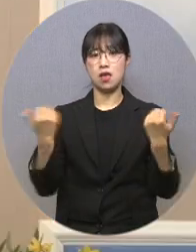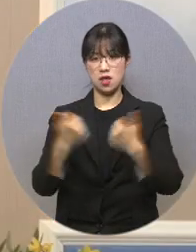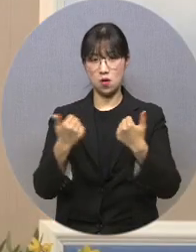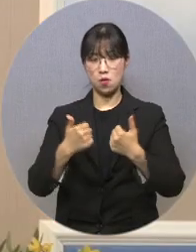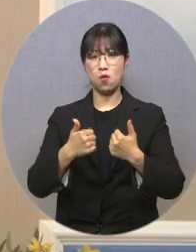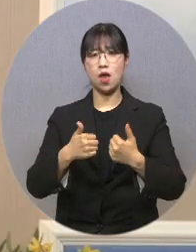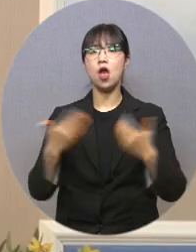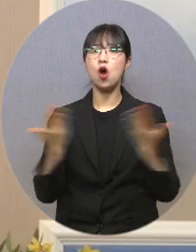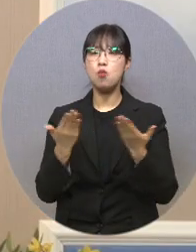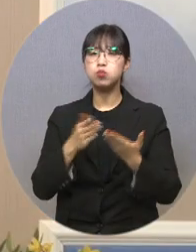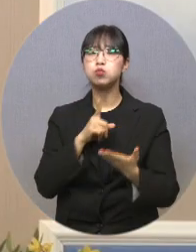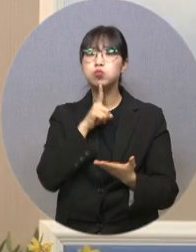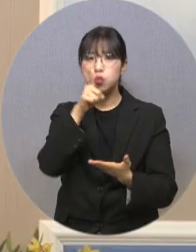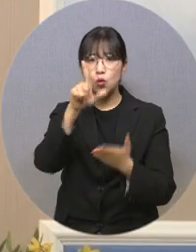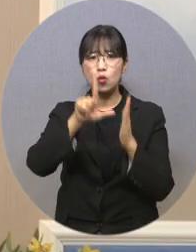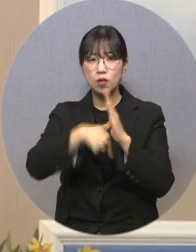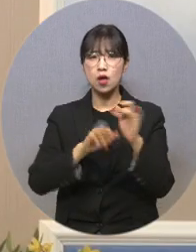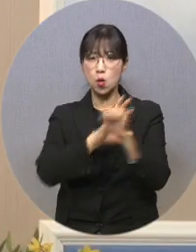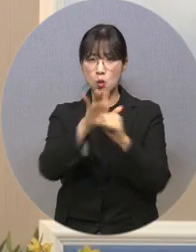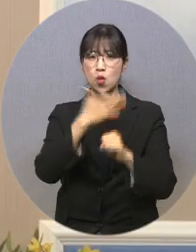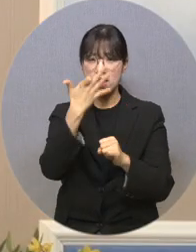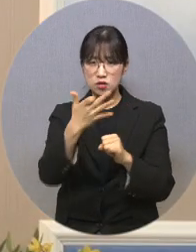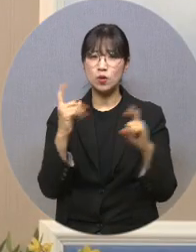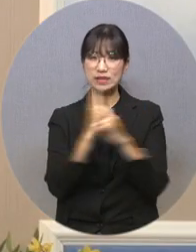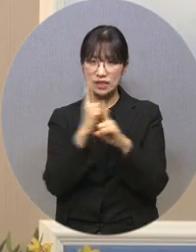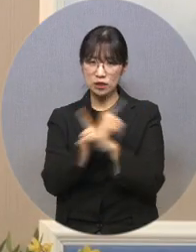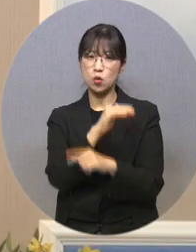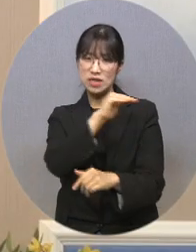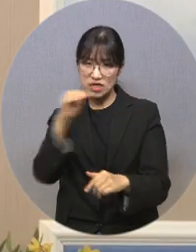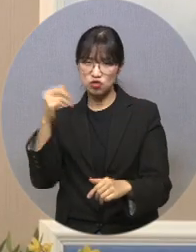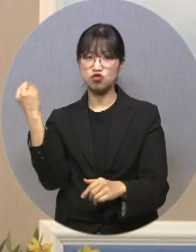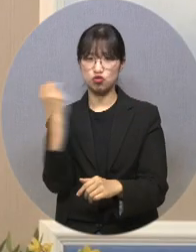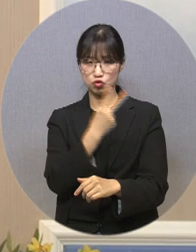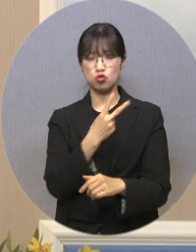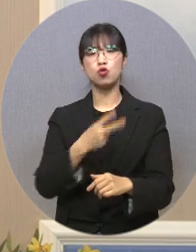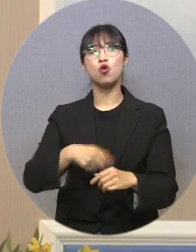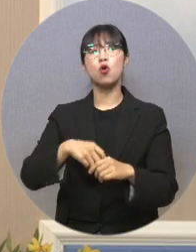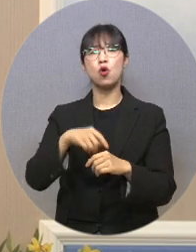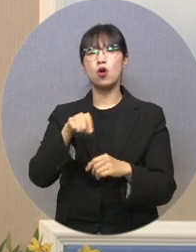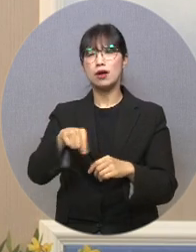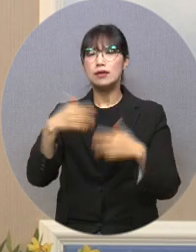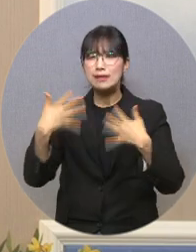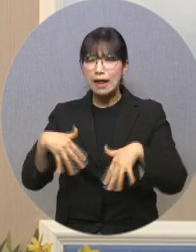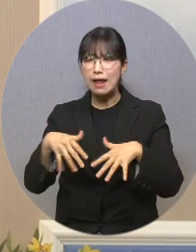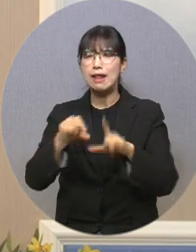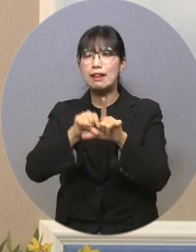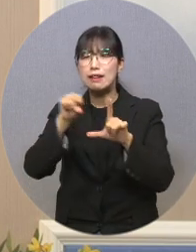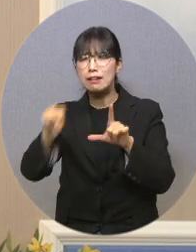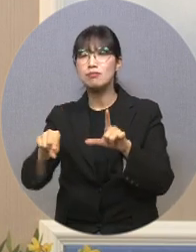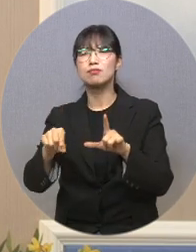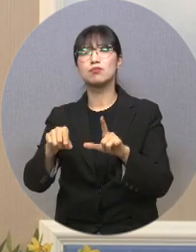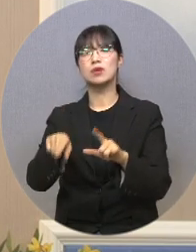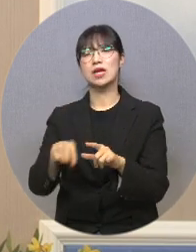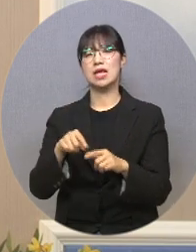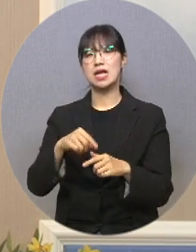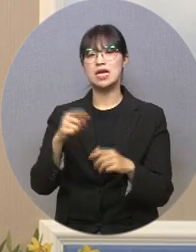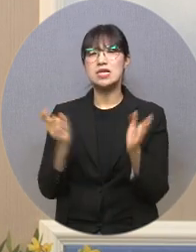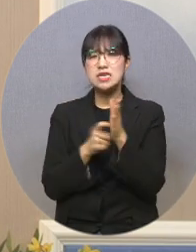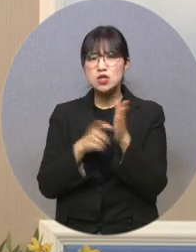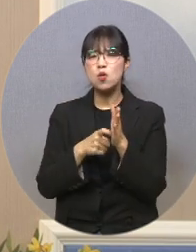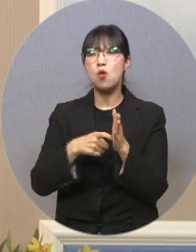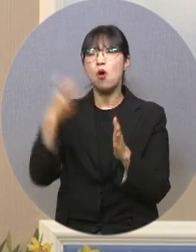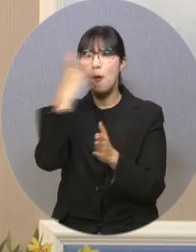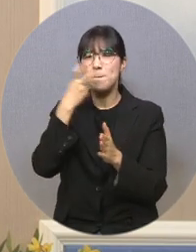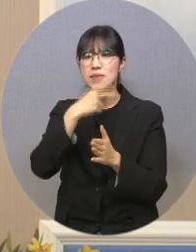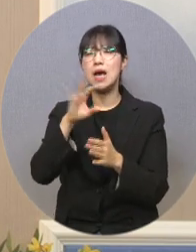코로나19 치료기준 재정립과 취약계층에 대한 신속 항원 검사 키트 구입 비용 지원을 요구하셨는데 네.